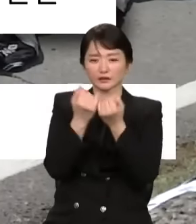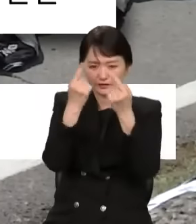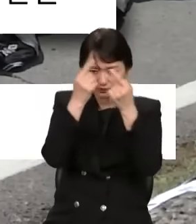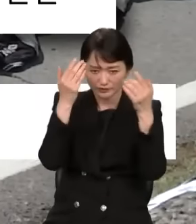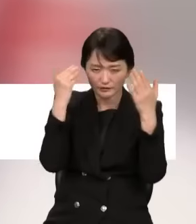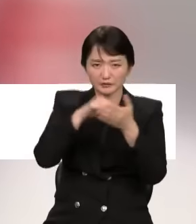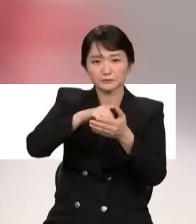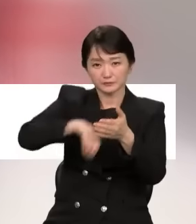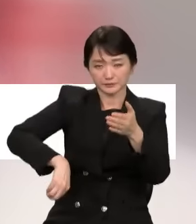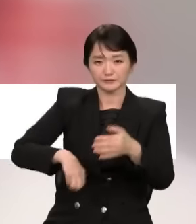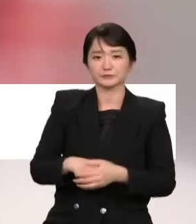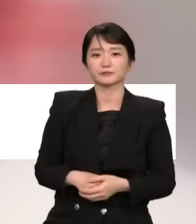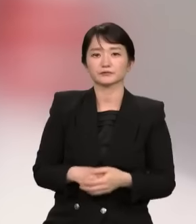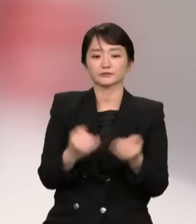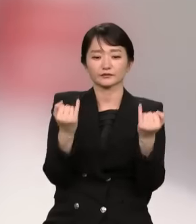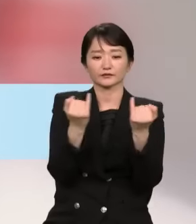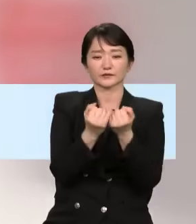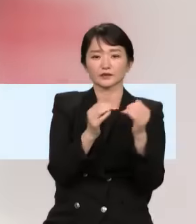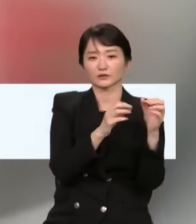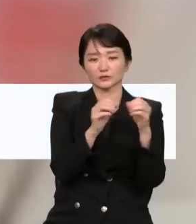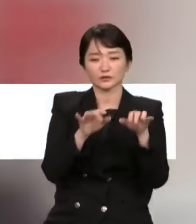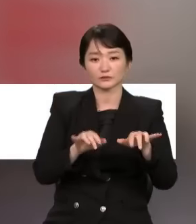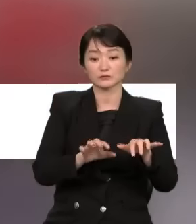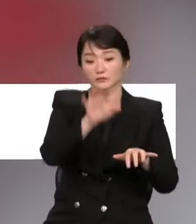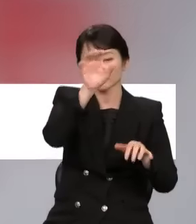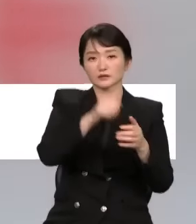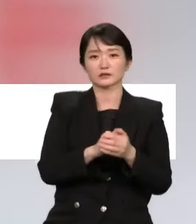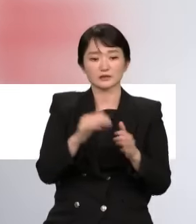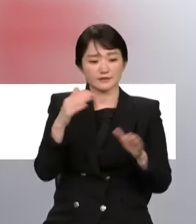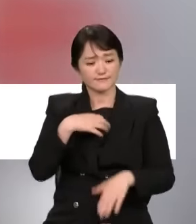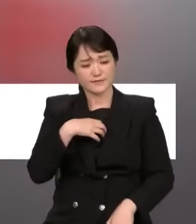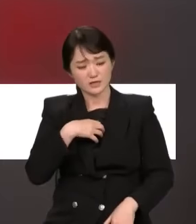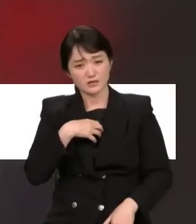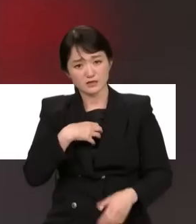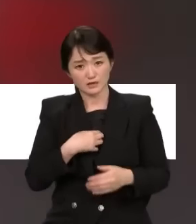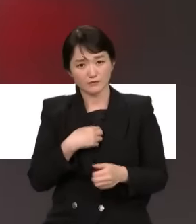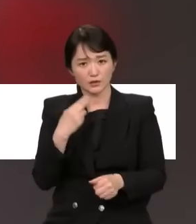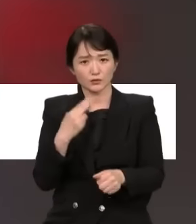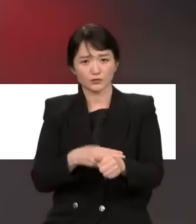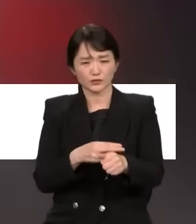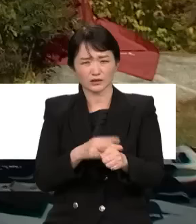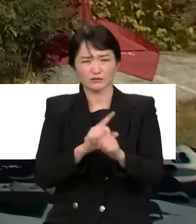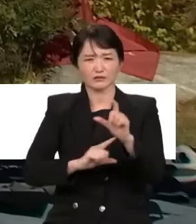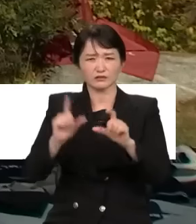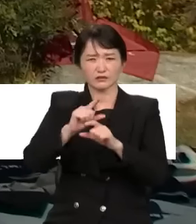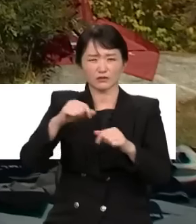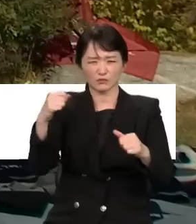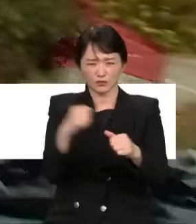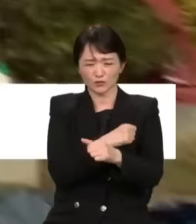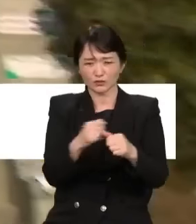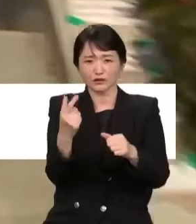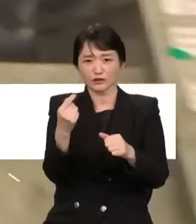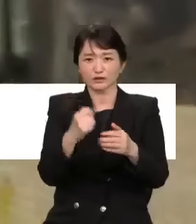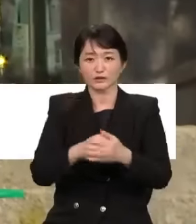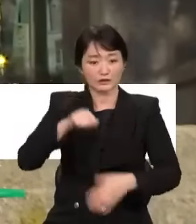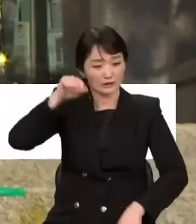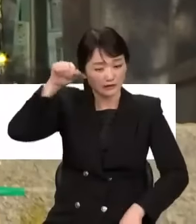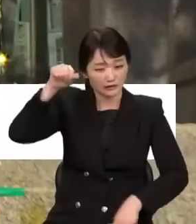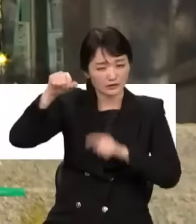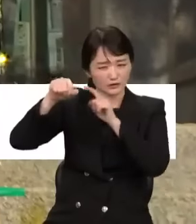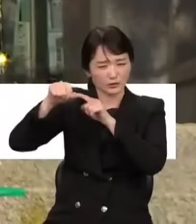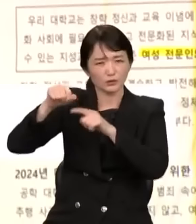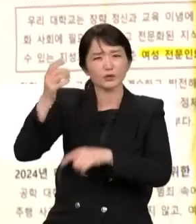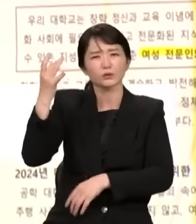올라왔습니다. 반면 여성 커뮤니티에는 학생들을 위협하는 교직원이 더 폭력적이라며 시위란 원래 불편함이